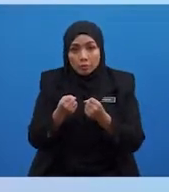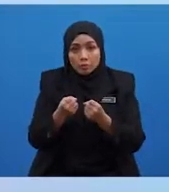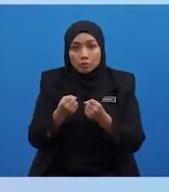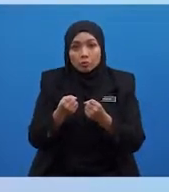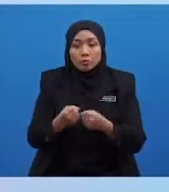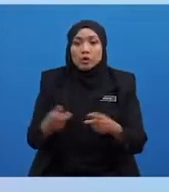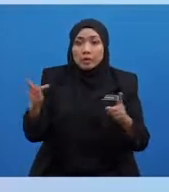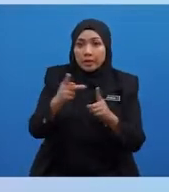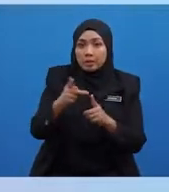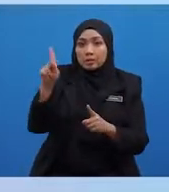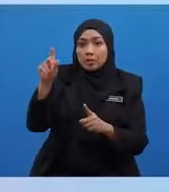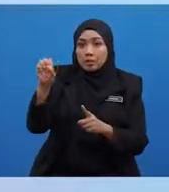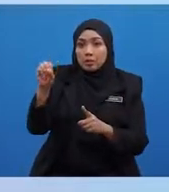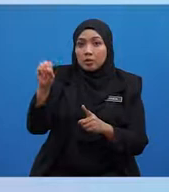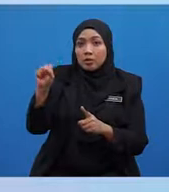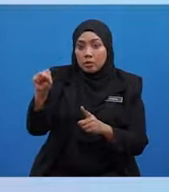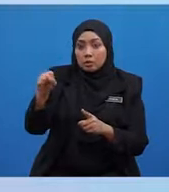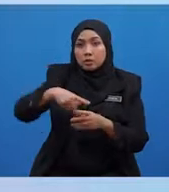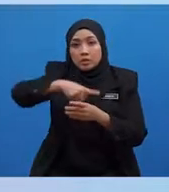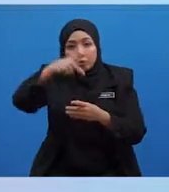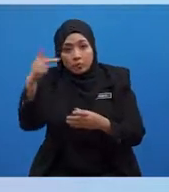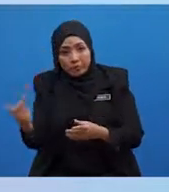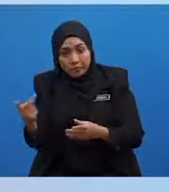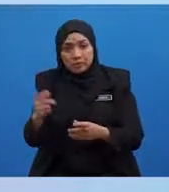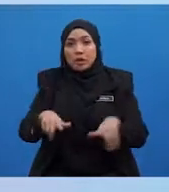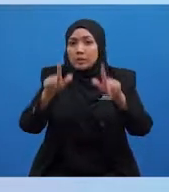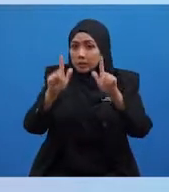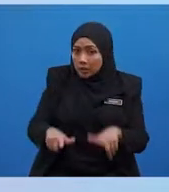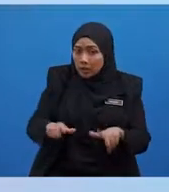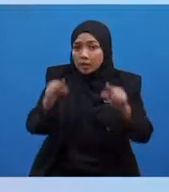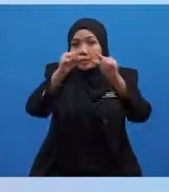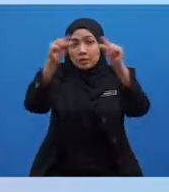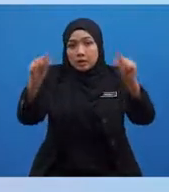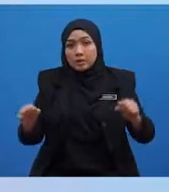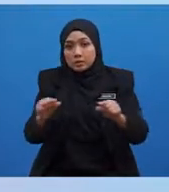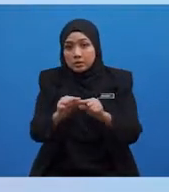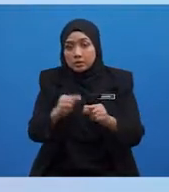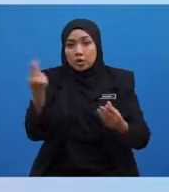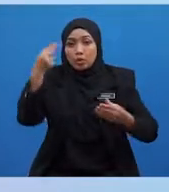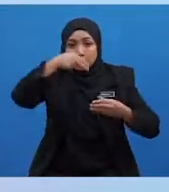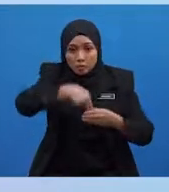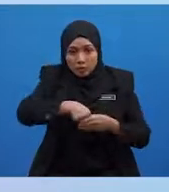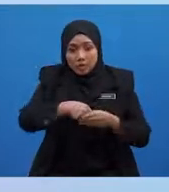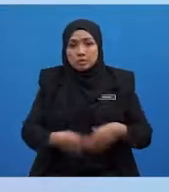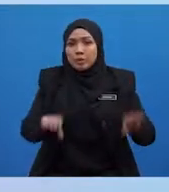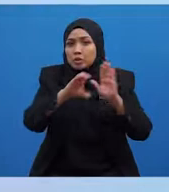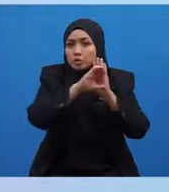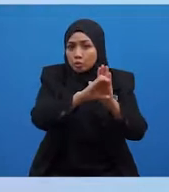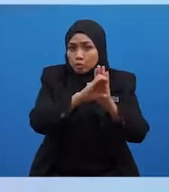pengeluaran produk tersebut. Menetapkan margin keuntungan, sebagai contoh menetapkan